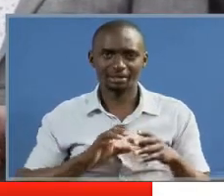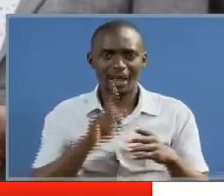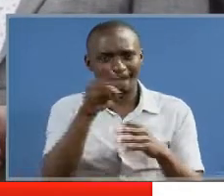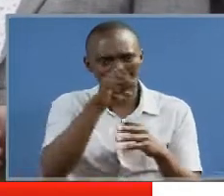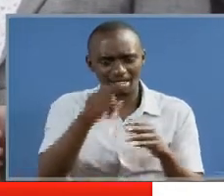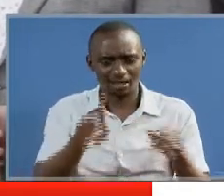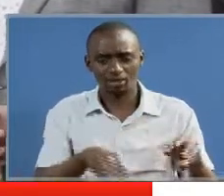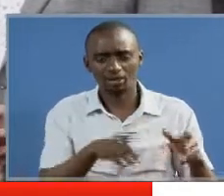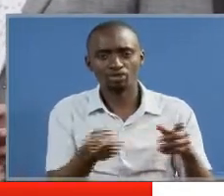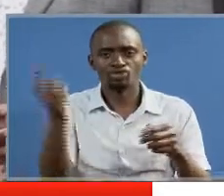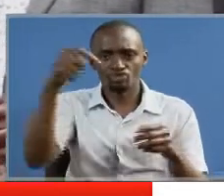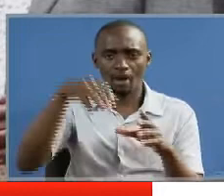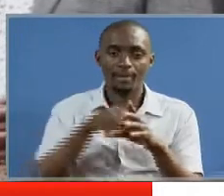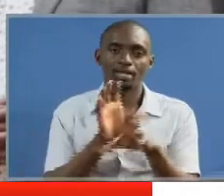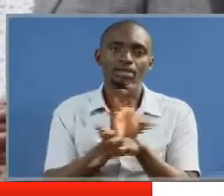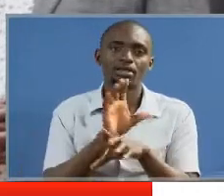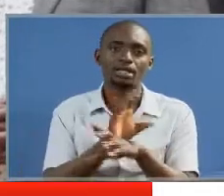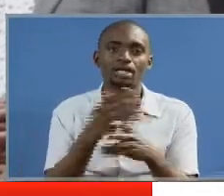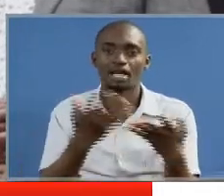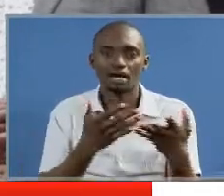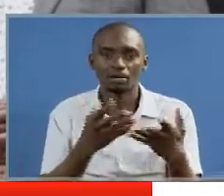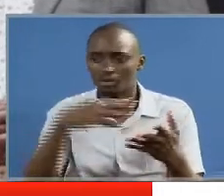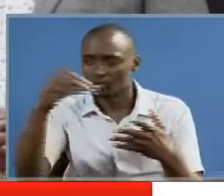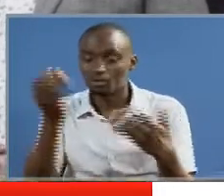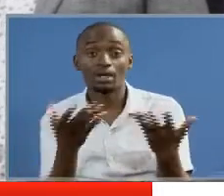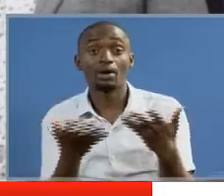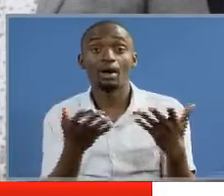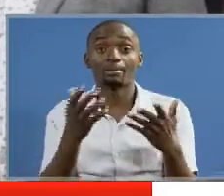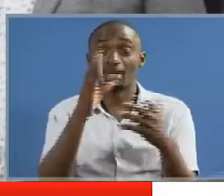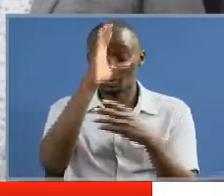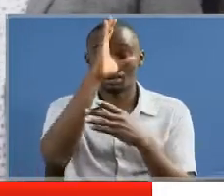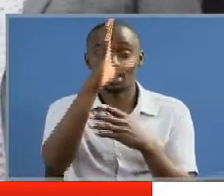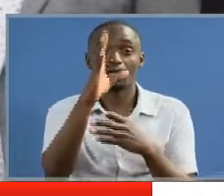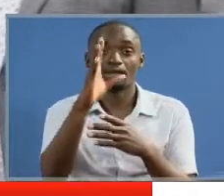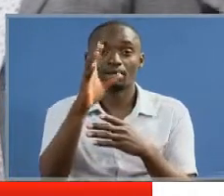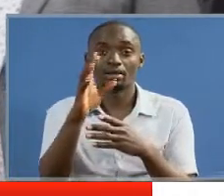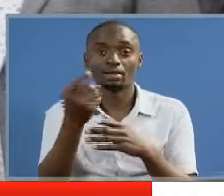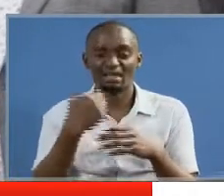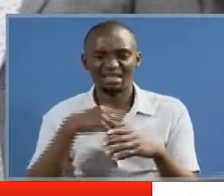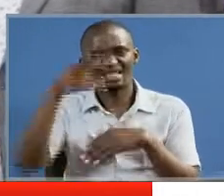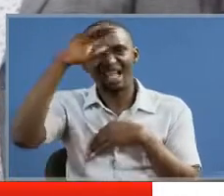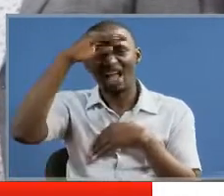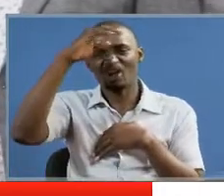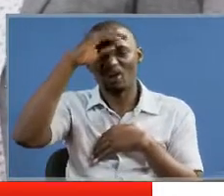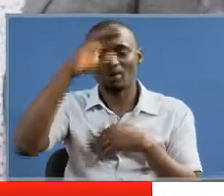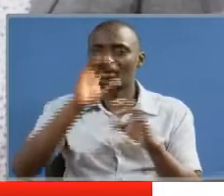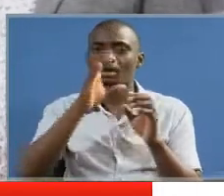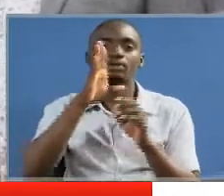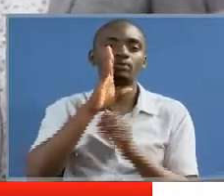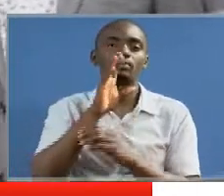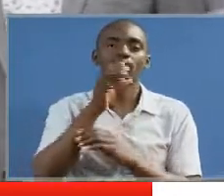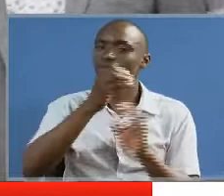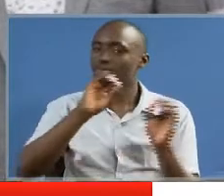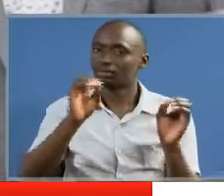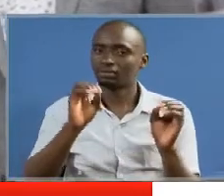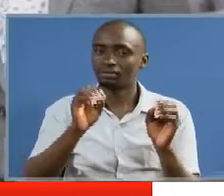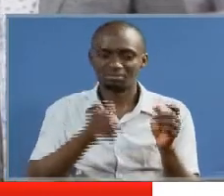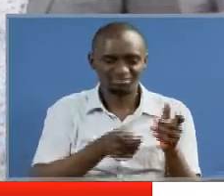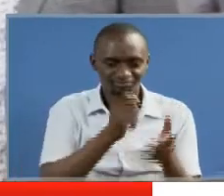kanisani. Tunatakiwa tuende wapi siku ya Jumapili? Sisi hatukunywi pombe, hatuendi kasino kucheza